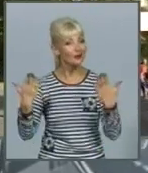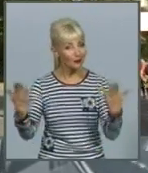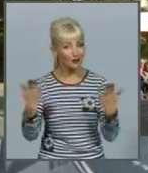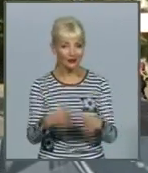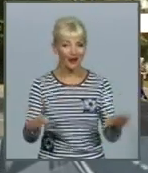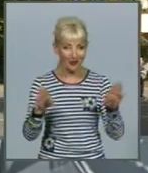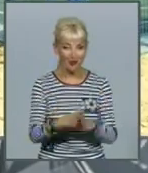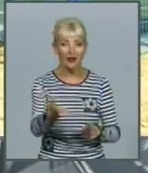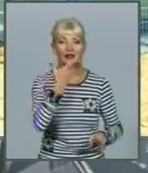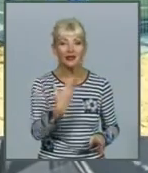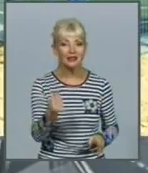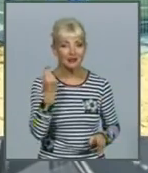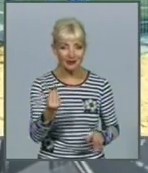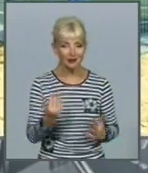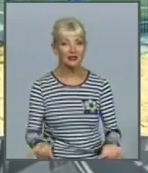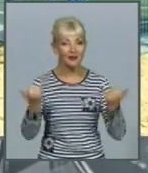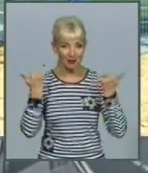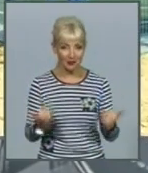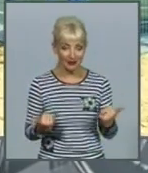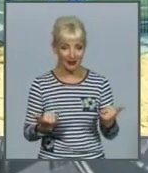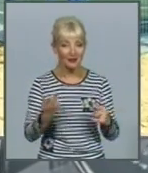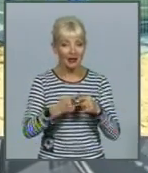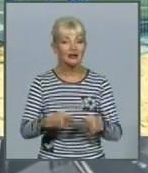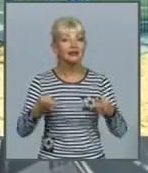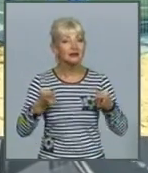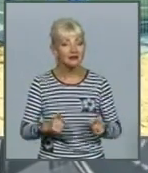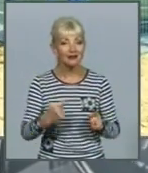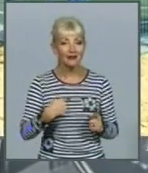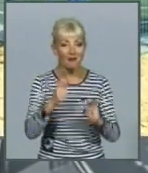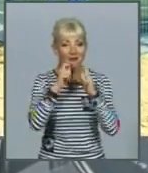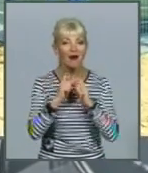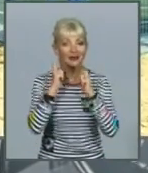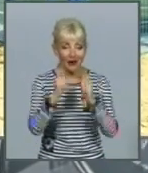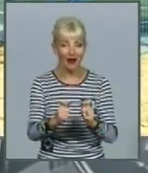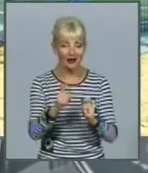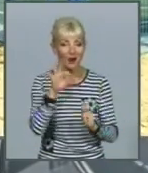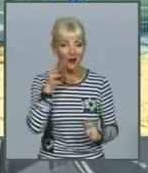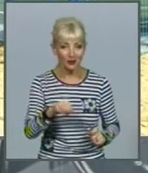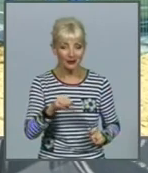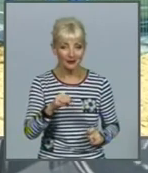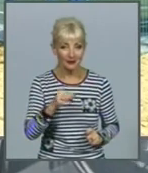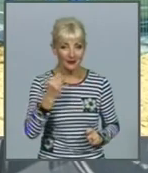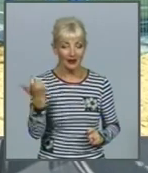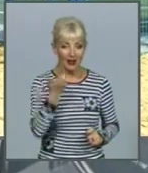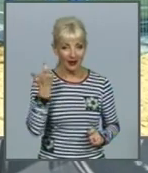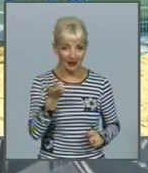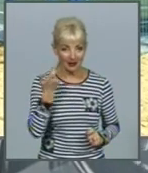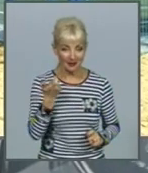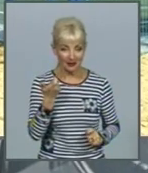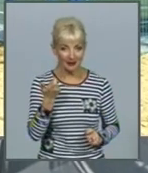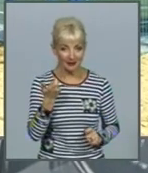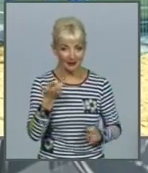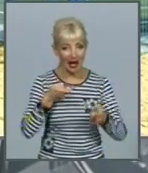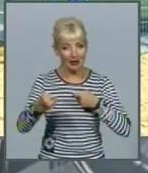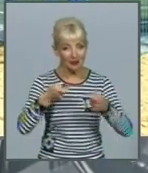красивый, современный. И это действительно, это нам подарок от харьковских, харьковской администрации, от